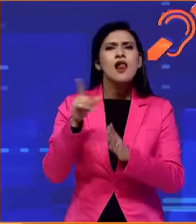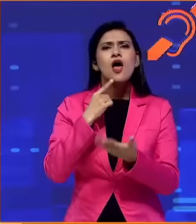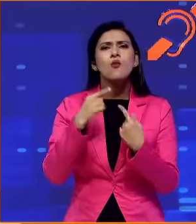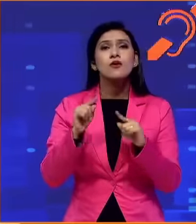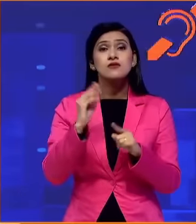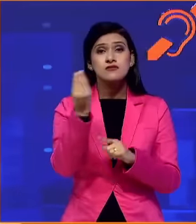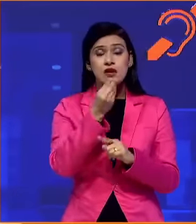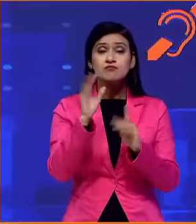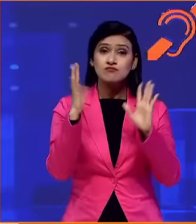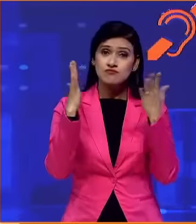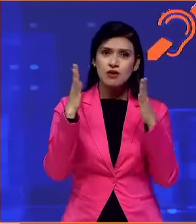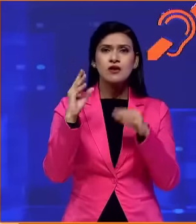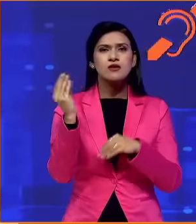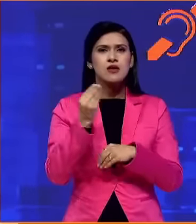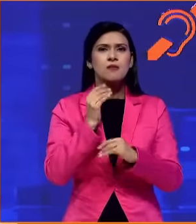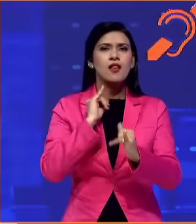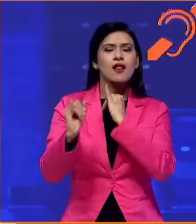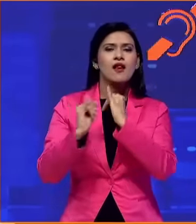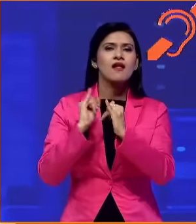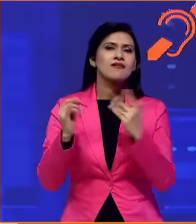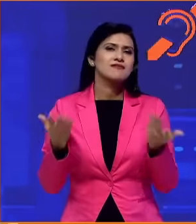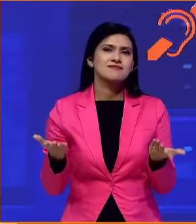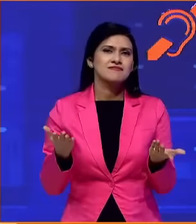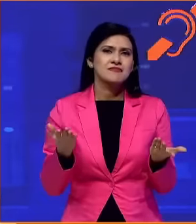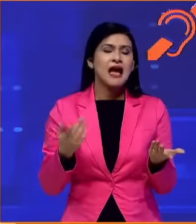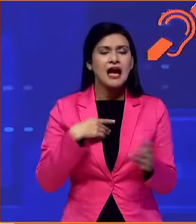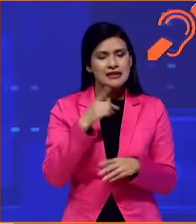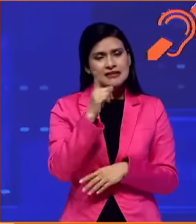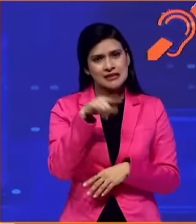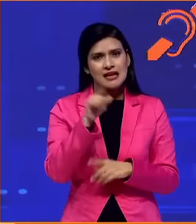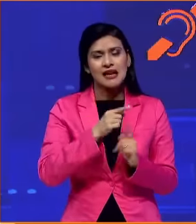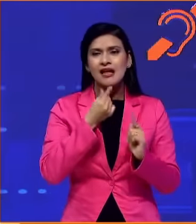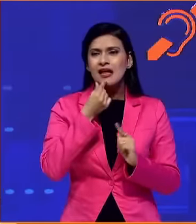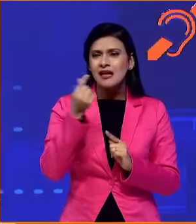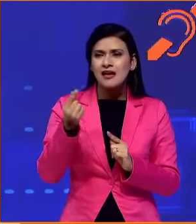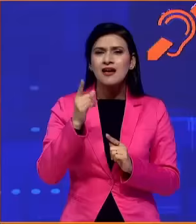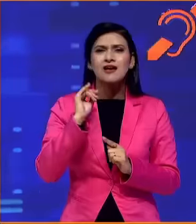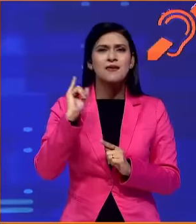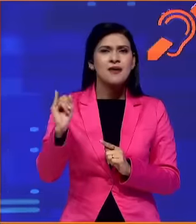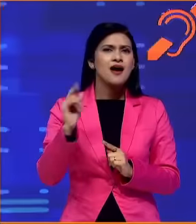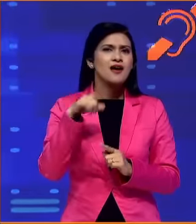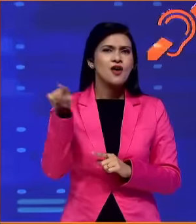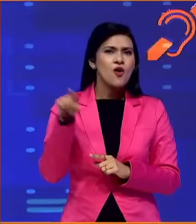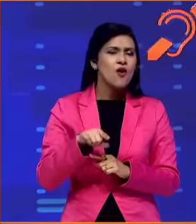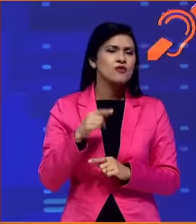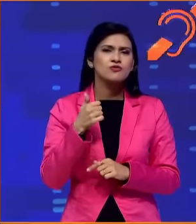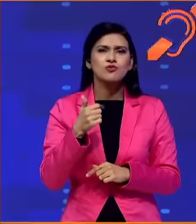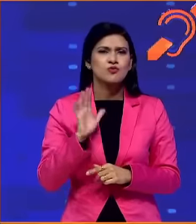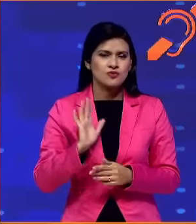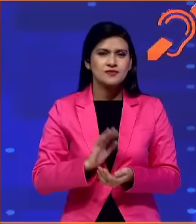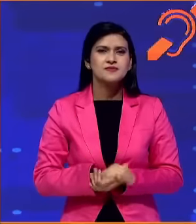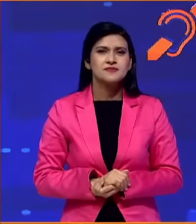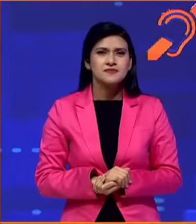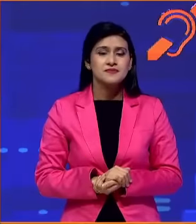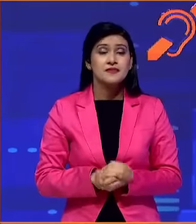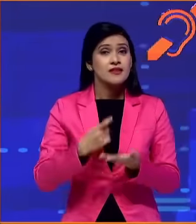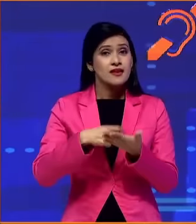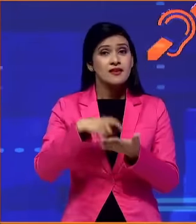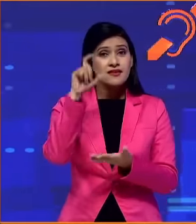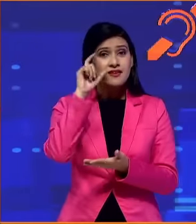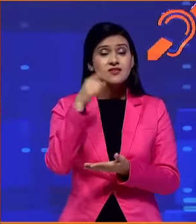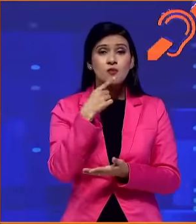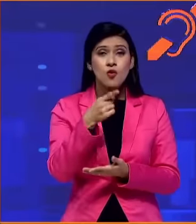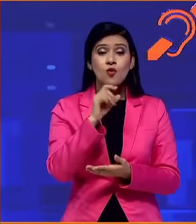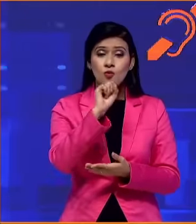कुछकम।लेकिनमुझेनहींलगता किराहुलजीकेबारेमेंकुछलोगोंद्वारालगाएगएआरोप सहीहैं। जबआपकी